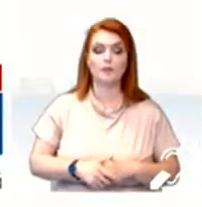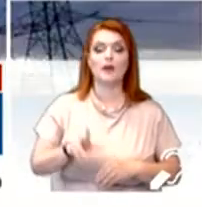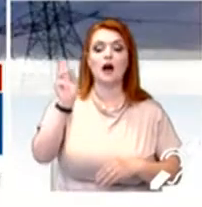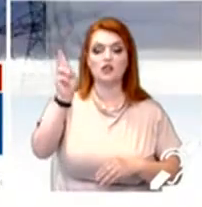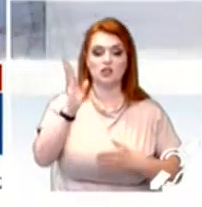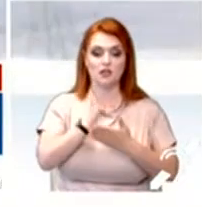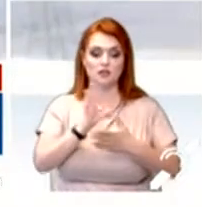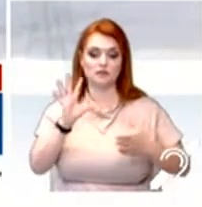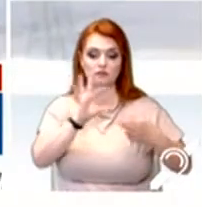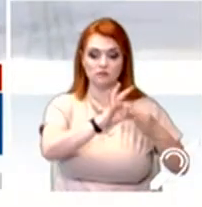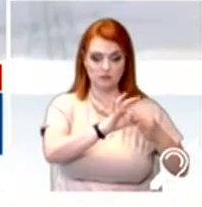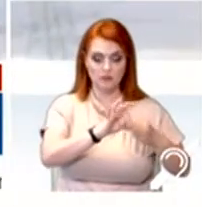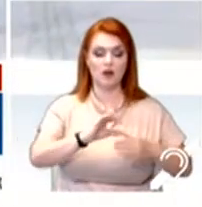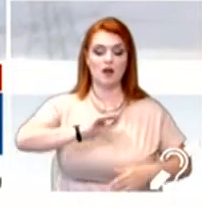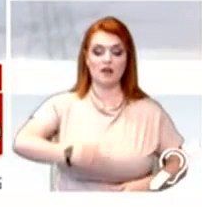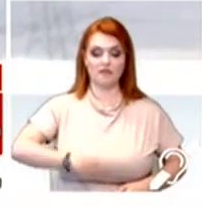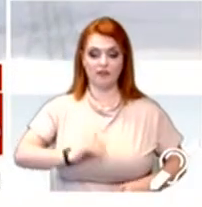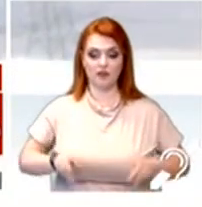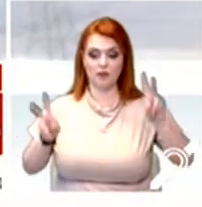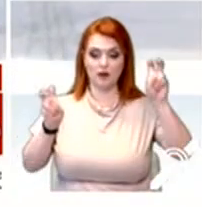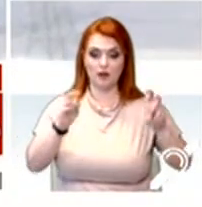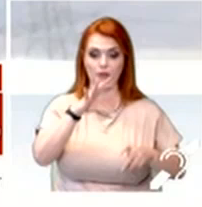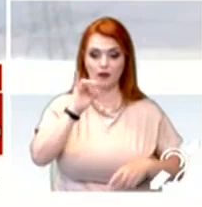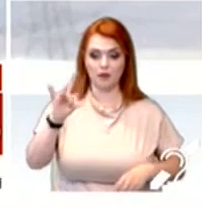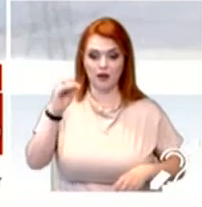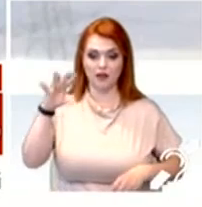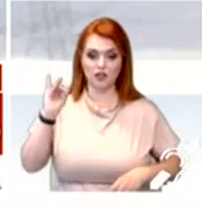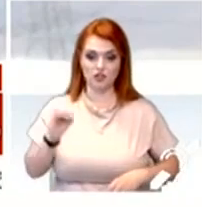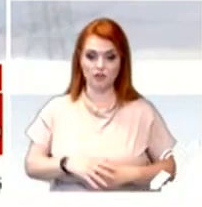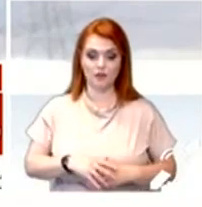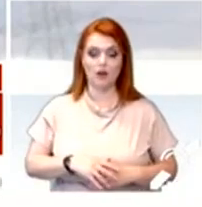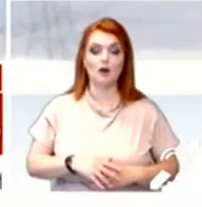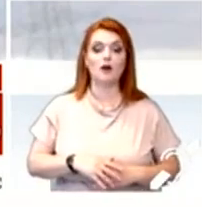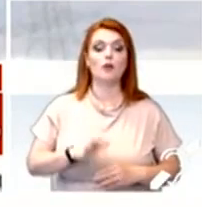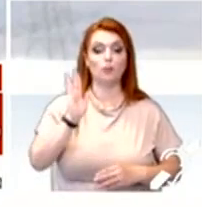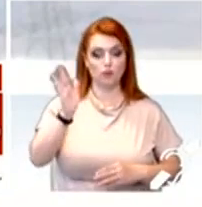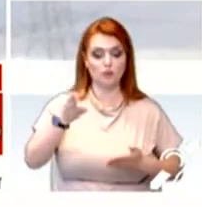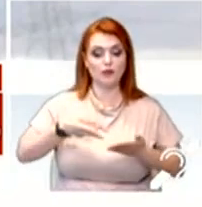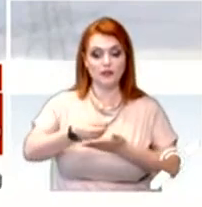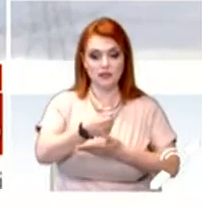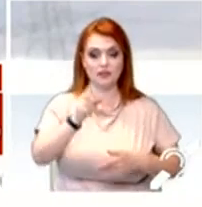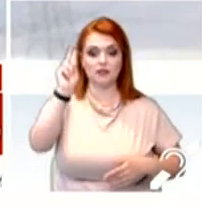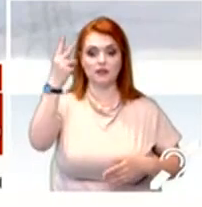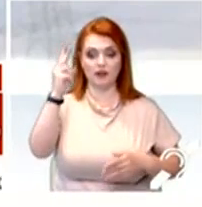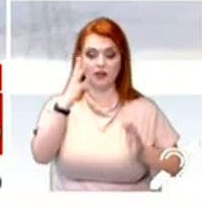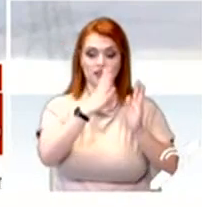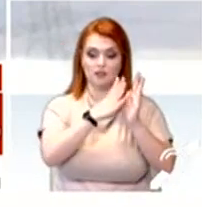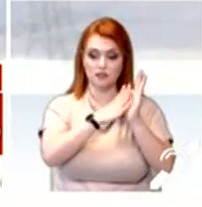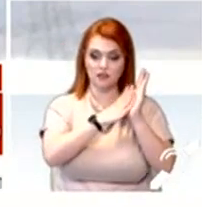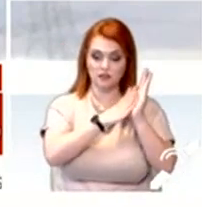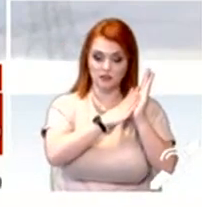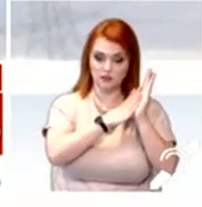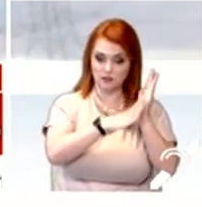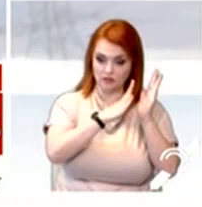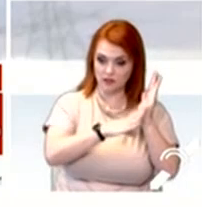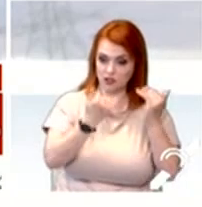Premier Energy. Astfel, dacă acum achită 2,99 lei de bani kilowatt-oră, furnizorul cere un tarif de 2,69 lei